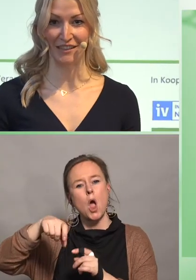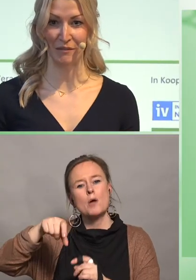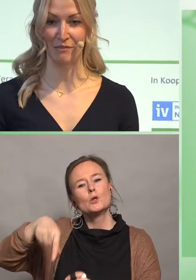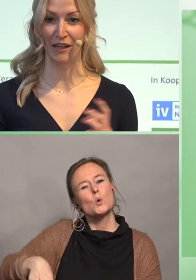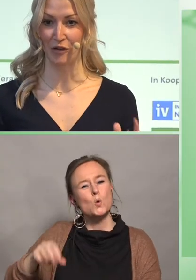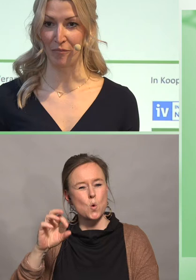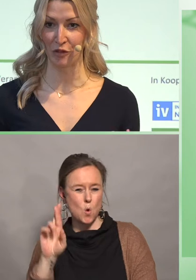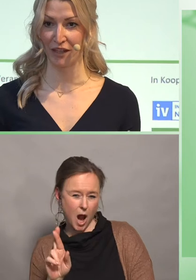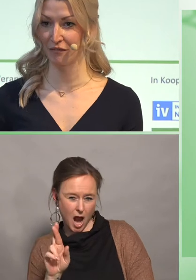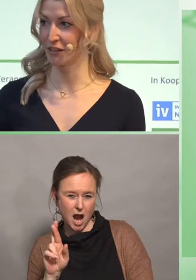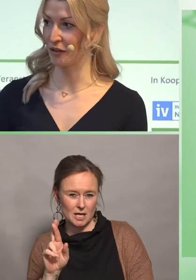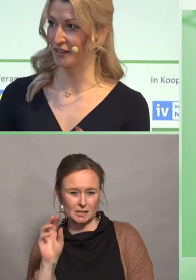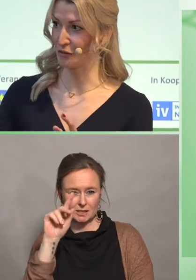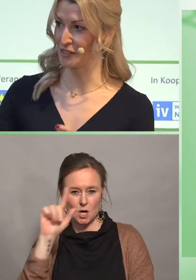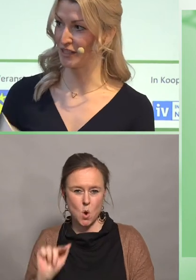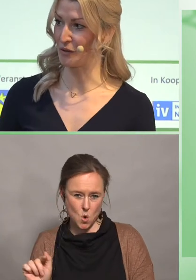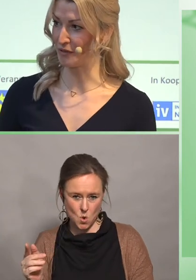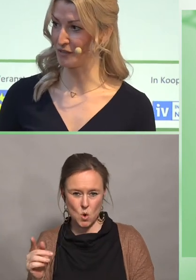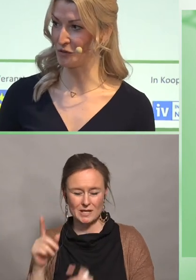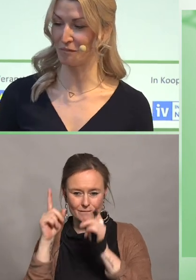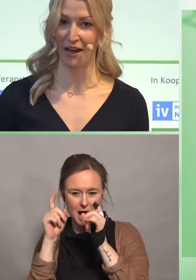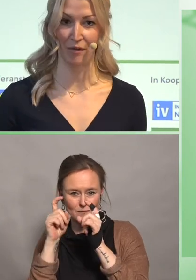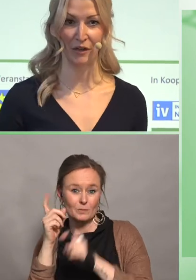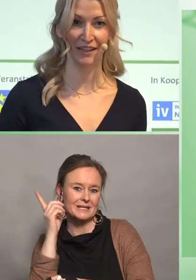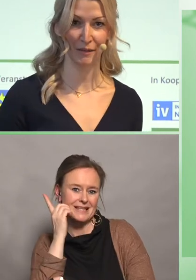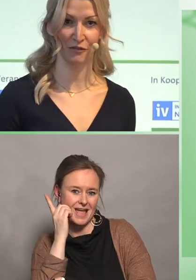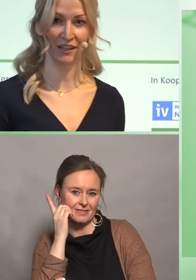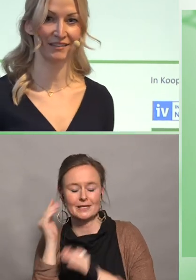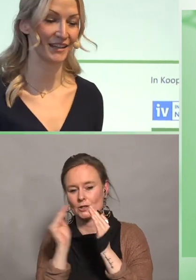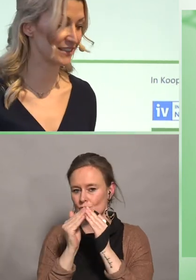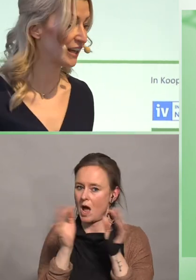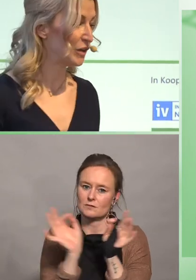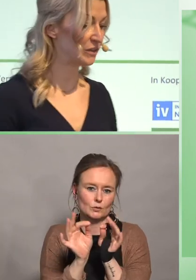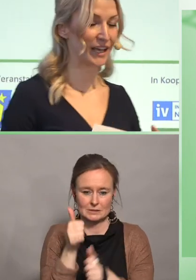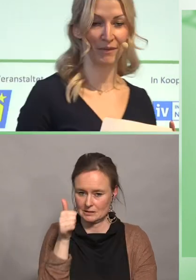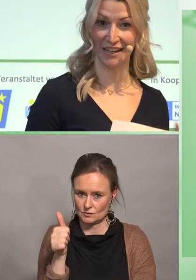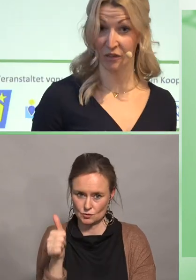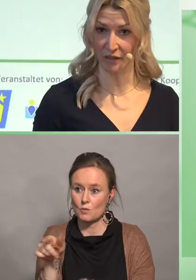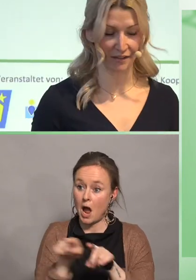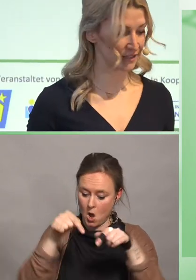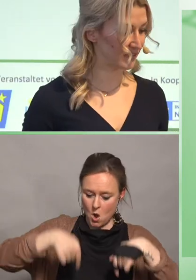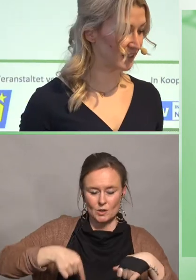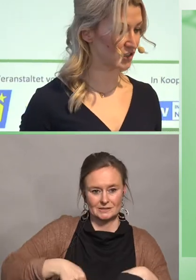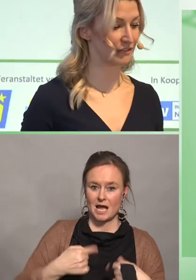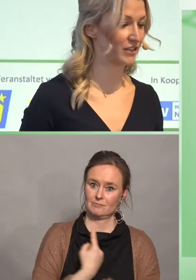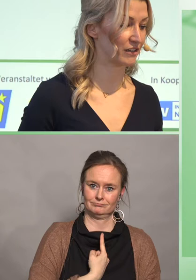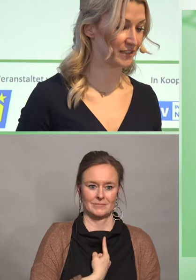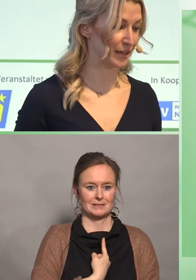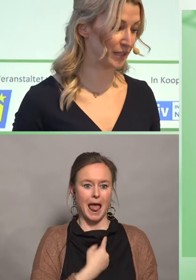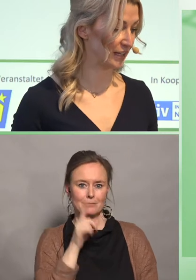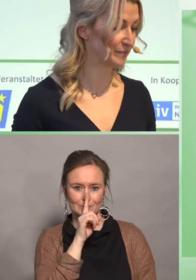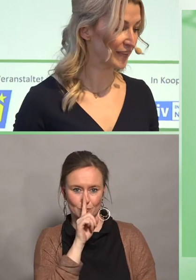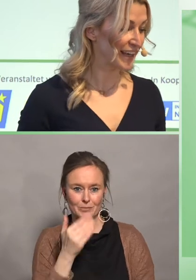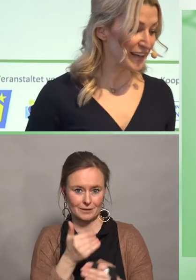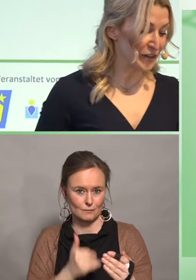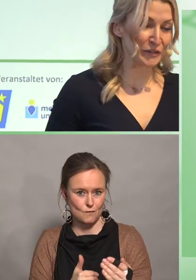einfach mit Ihrem Smartphone abfotografieren können. Das funktioniert zu Hause wunderbar, aber auch hier, ich habe es vorhin getestet und ich kenne mich nicht gut aus. Also wenn ich das schaffe, dann schafft es, glaube